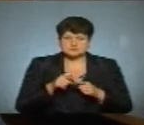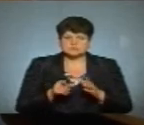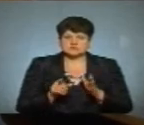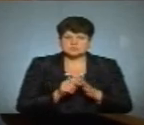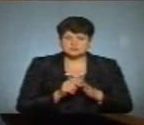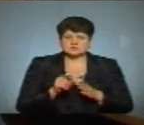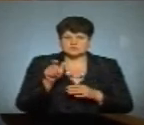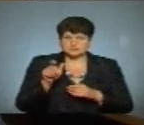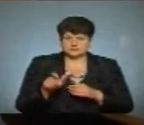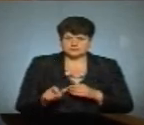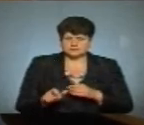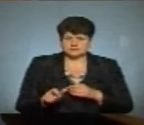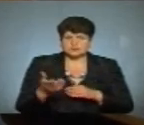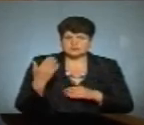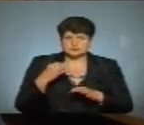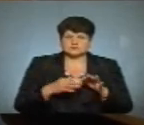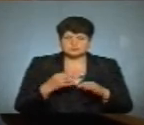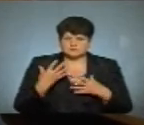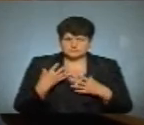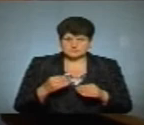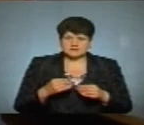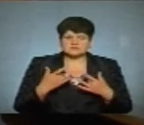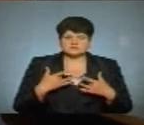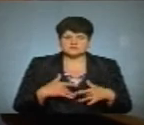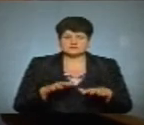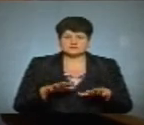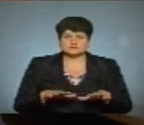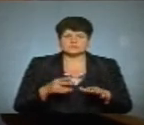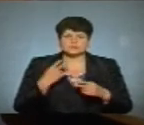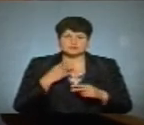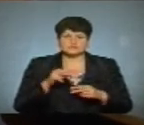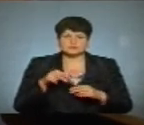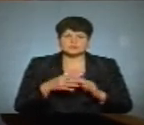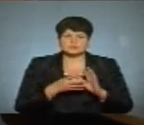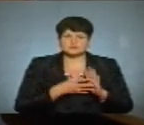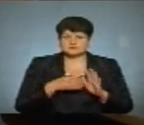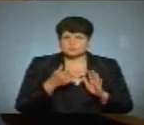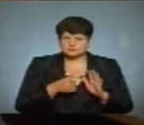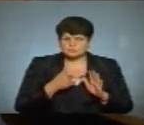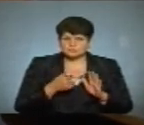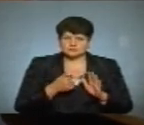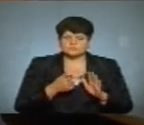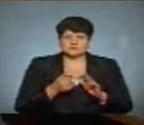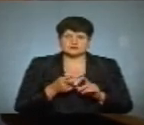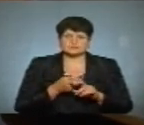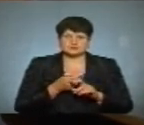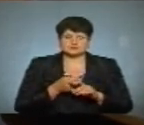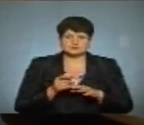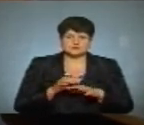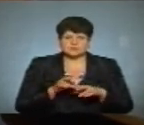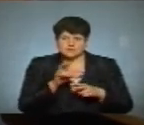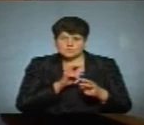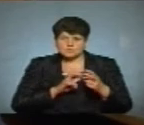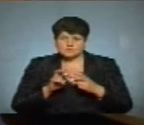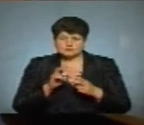причетний громадянин, раніше судимий, який звільнився з місць позбавлення волі у 2019 році. В ході проведення санкціонованих